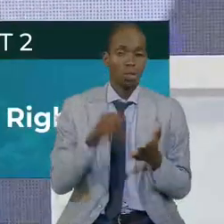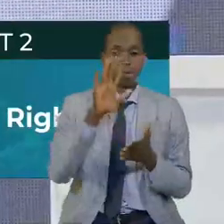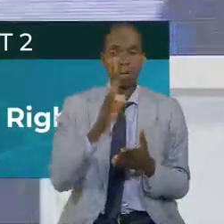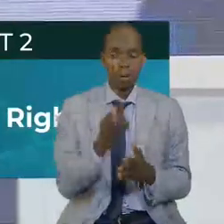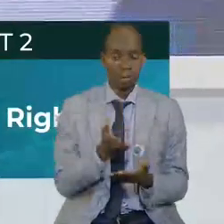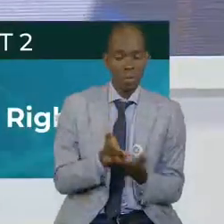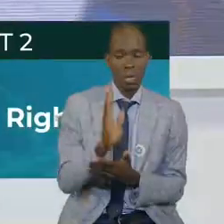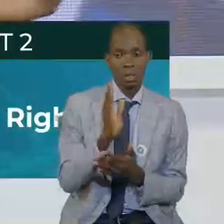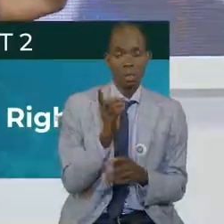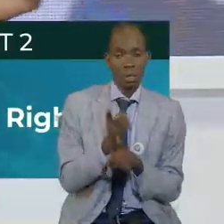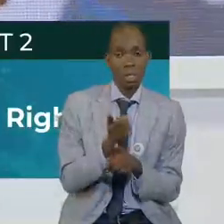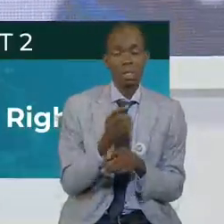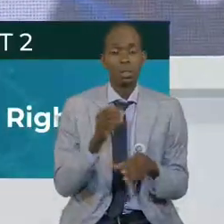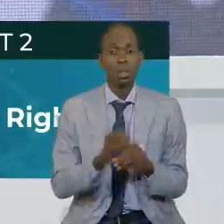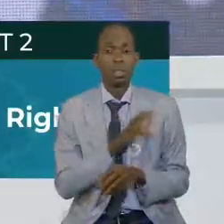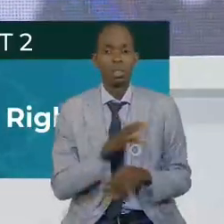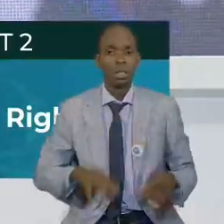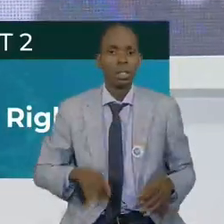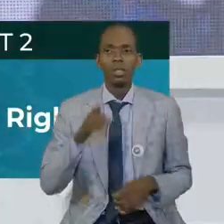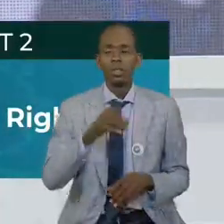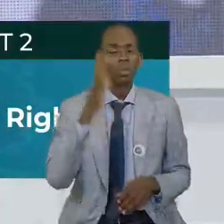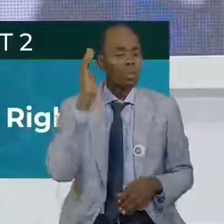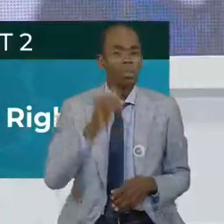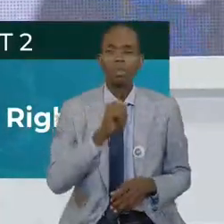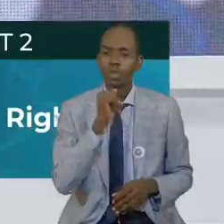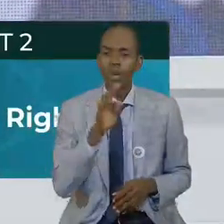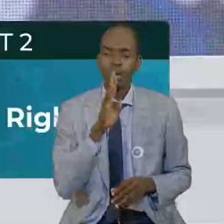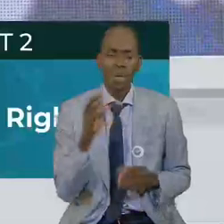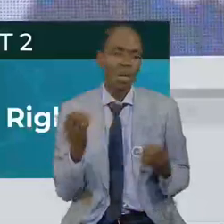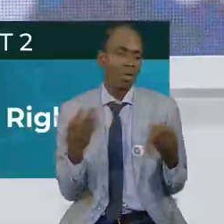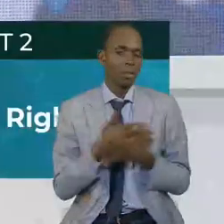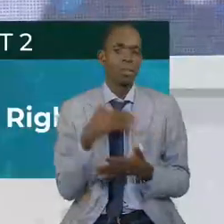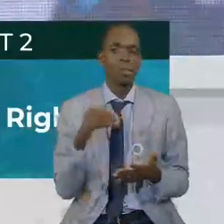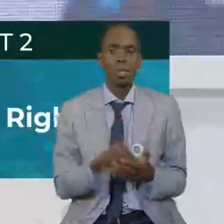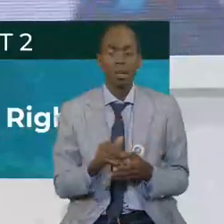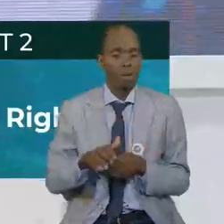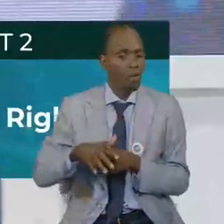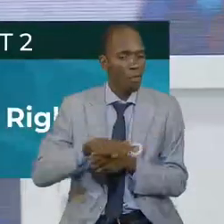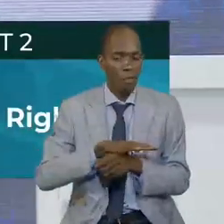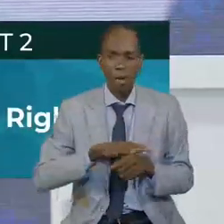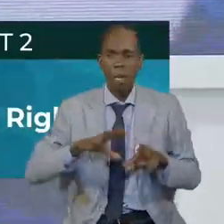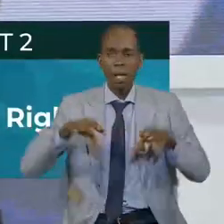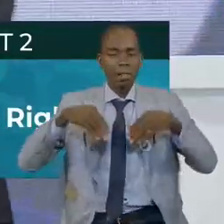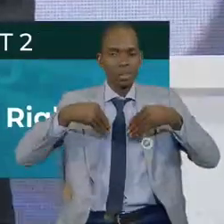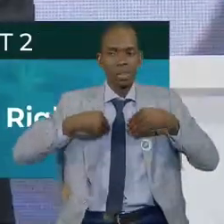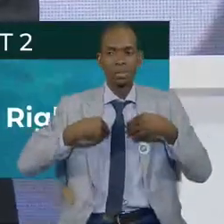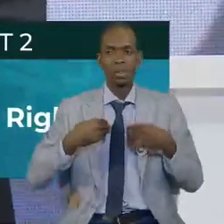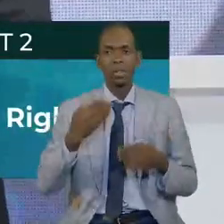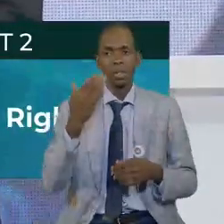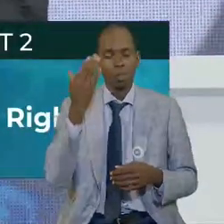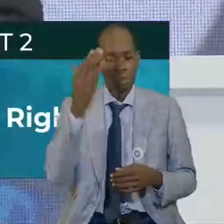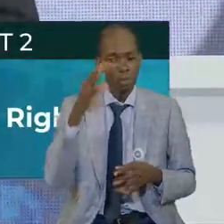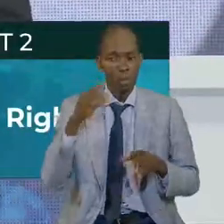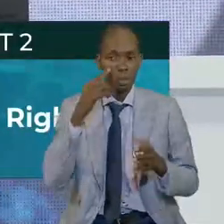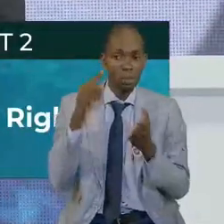again. Si tu reconnais tes droits en Christ, il n'est pas question que tu aies peur. Fully embrace, acknowledge redemption,